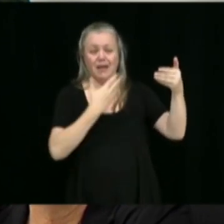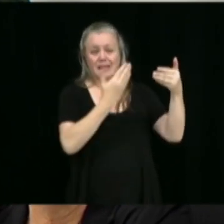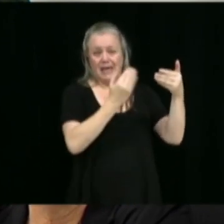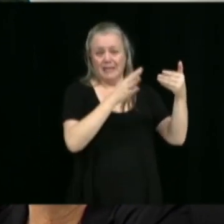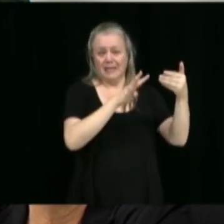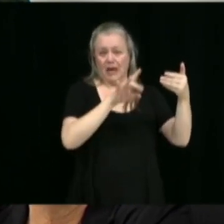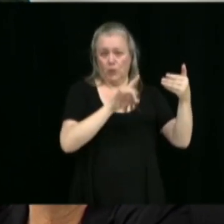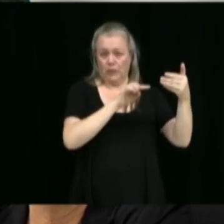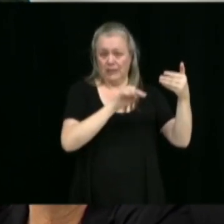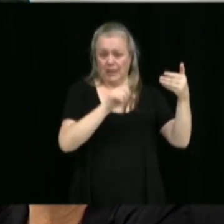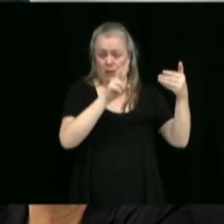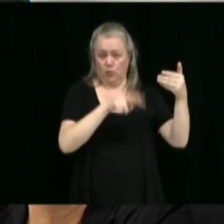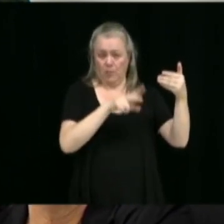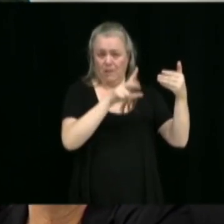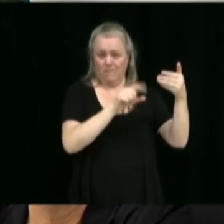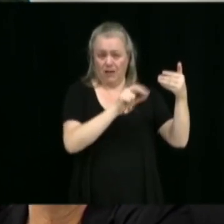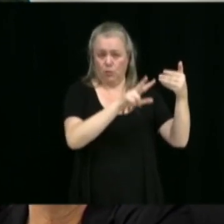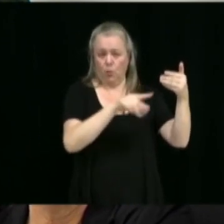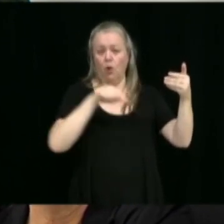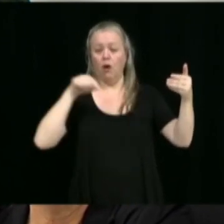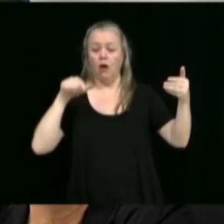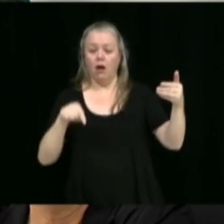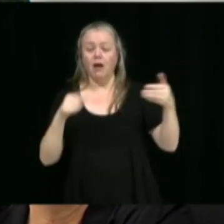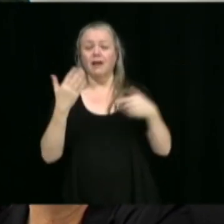1548-2023 pour créer le règlement numéro